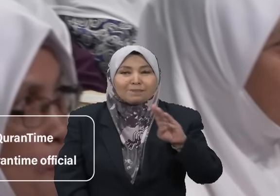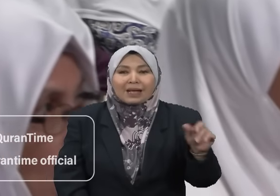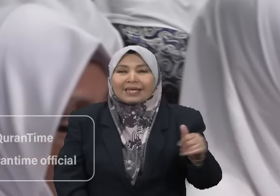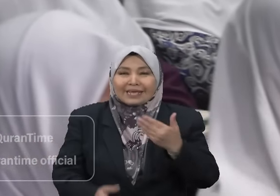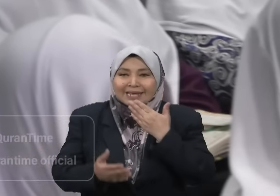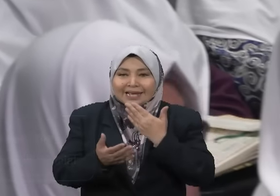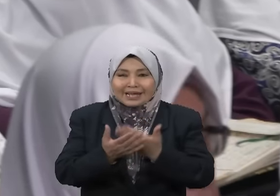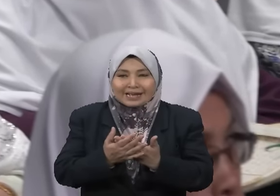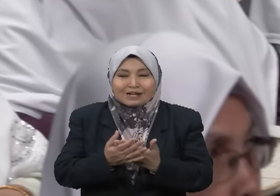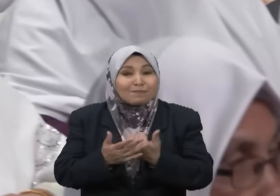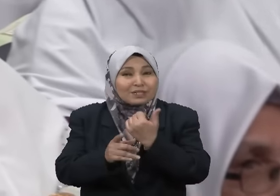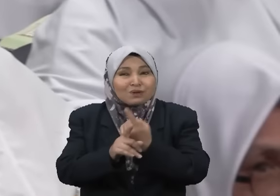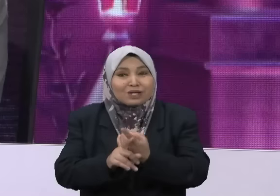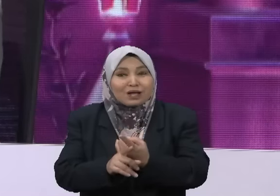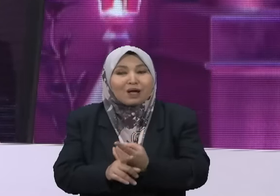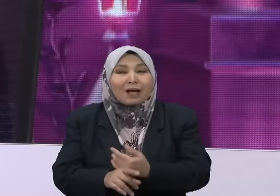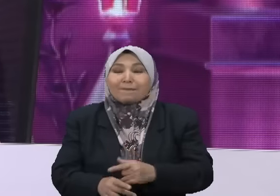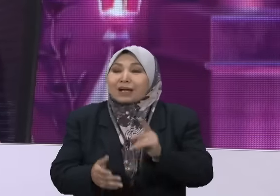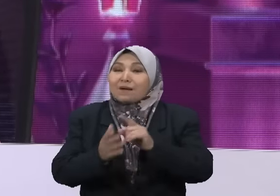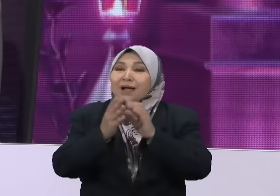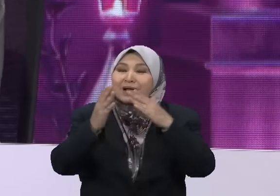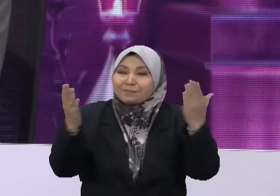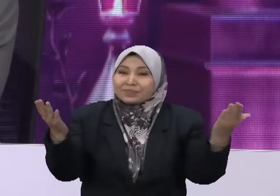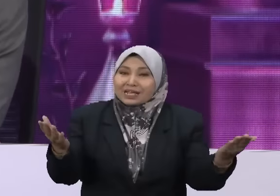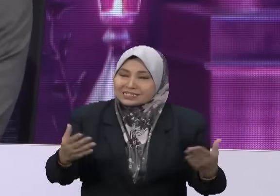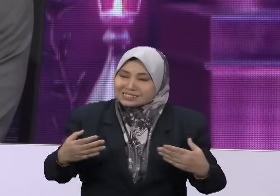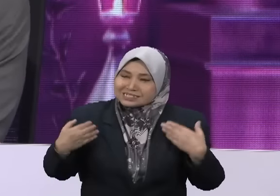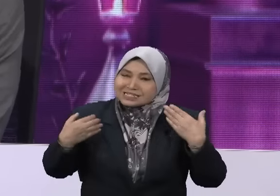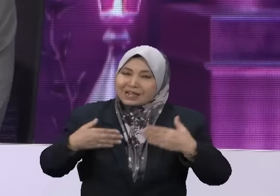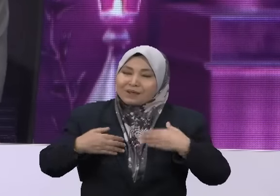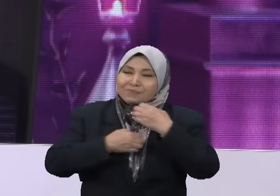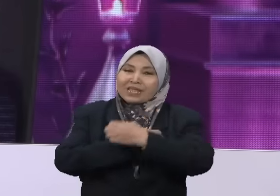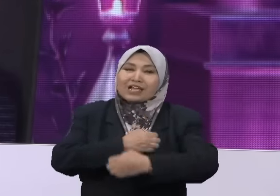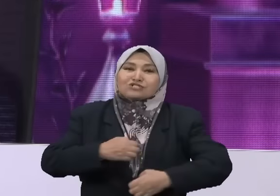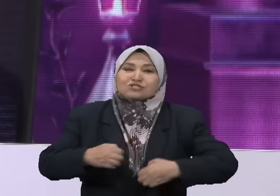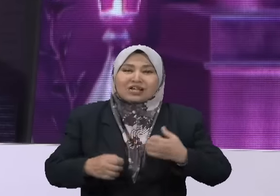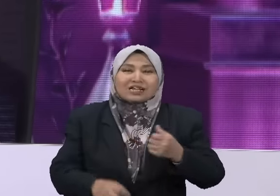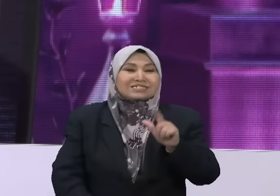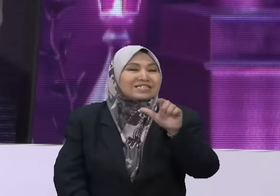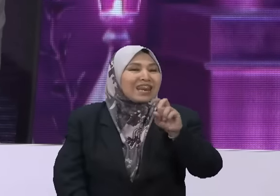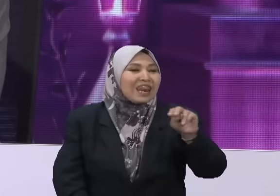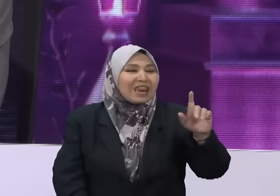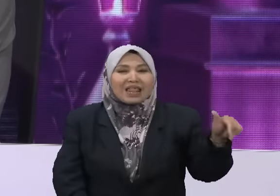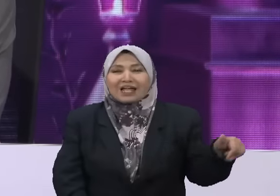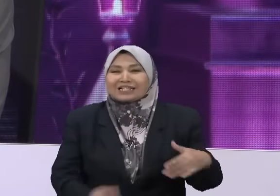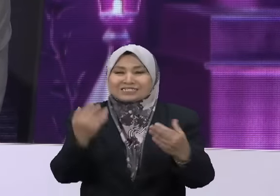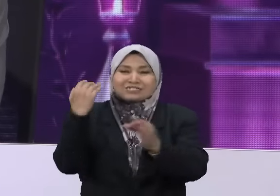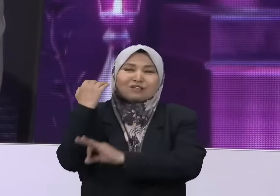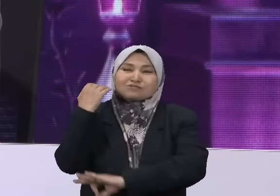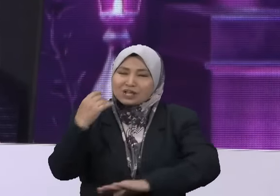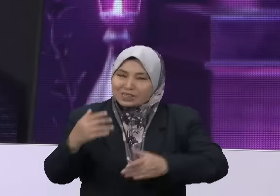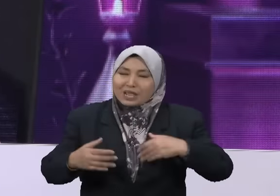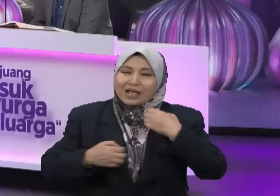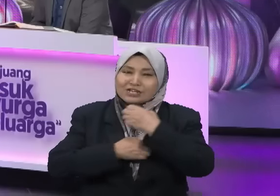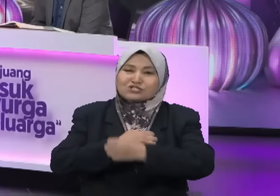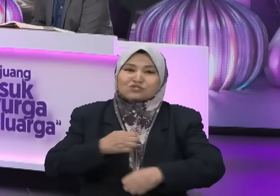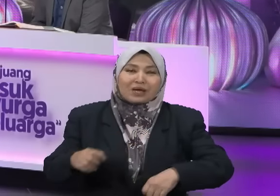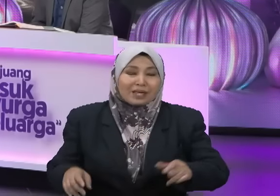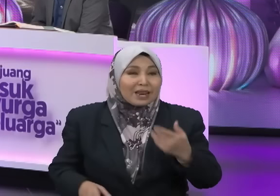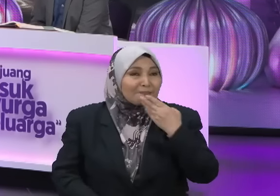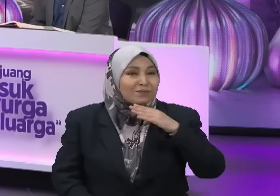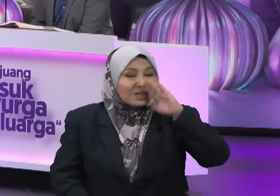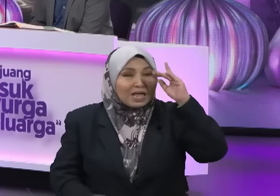Baik. Betul tu? Apa khabar tu? Betul. Senang. Saya dah cakap apa? Slang Negeri Sembilan ni, senang. InsyaAllah. Dan Alhamdulillah kita bersama